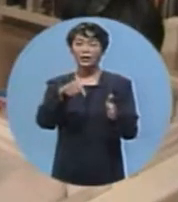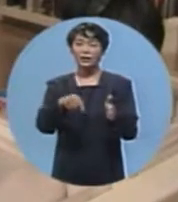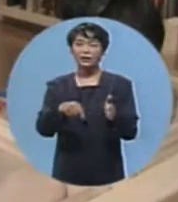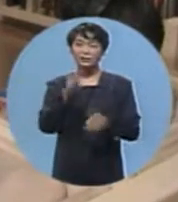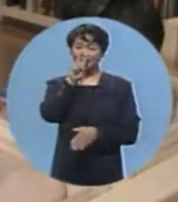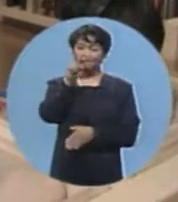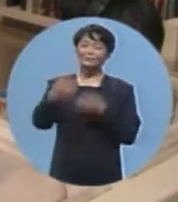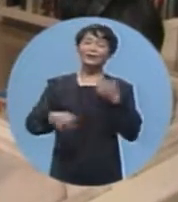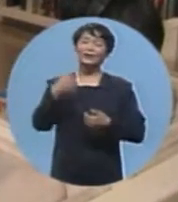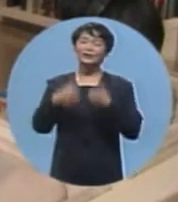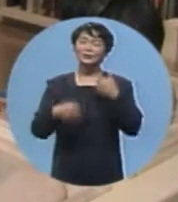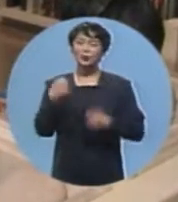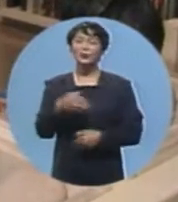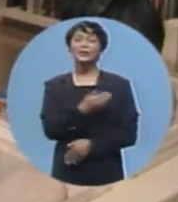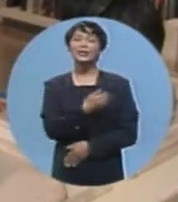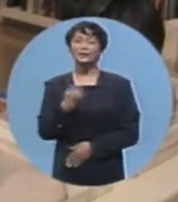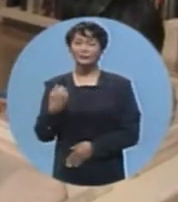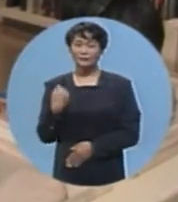よ。